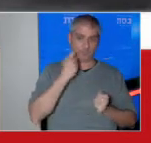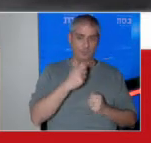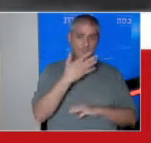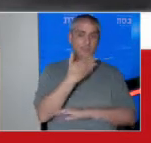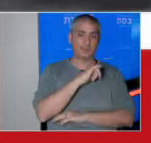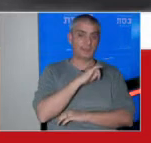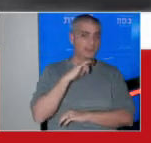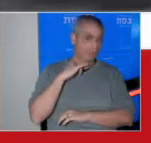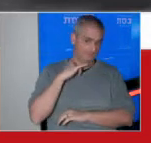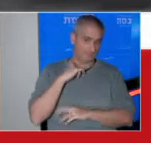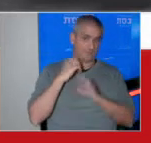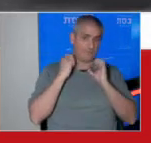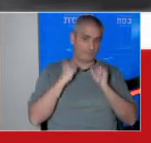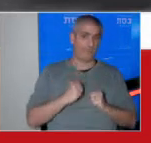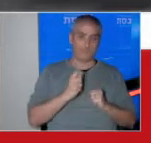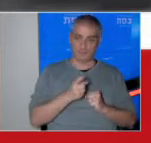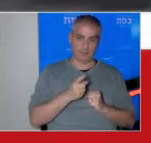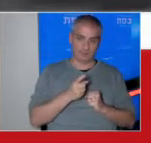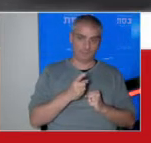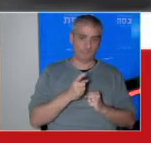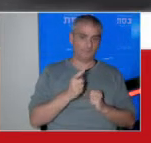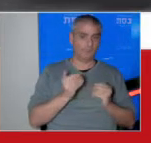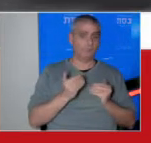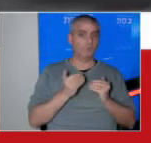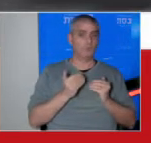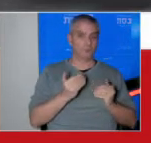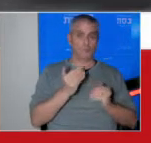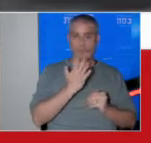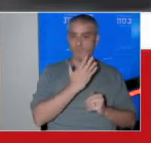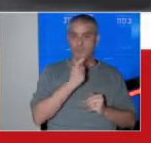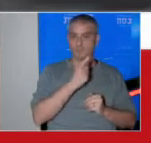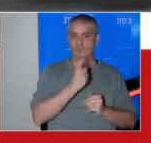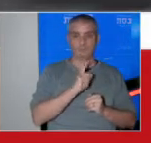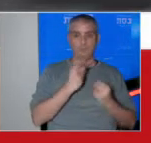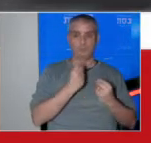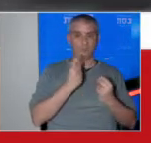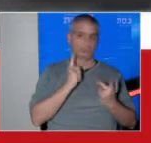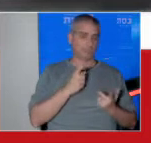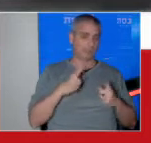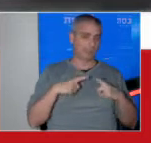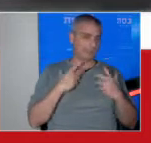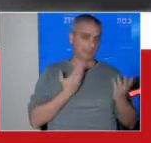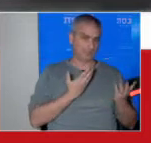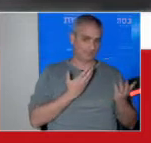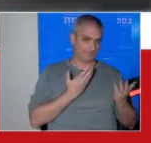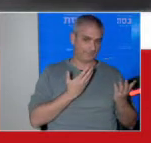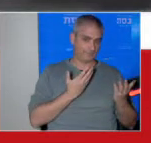כמדינה עצמאית ובטח שכמדינה פרו-מערבית עם נטיות לאיחוד האירופי, זה לא משהו שצריך להתקיים מבחינתו.